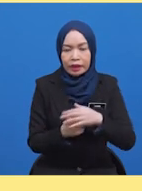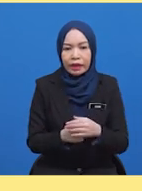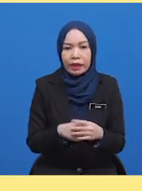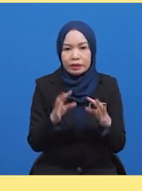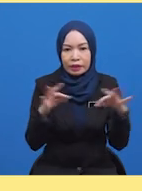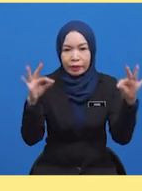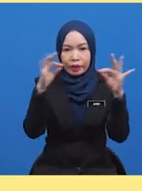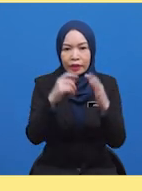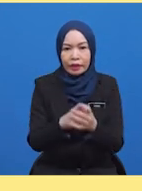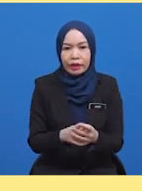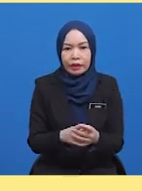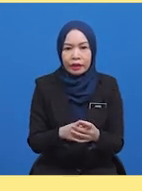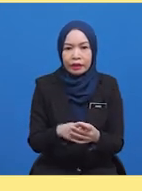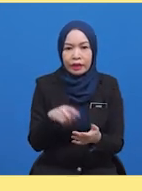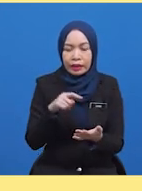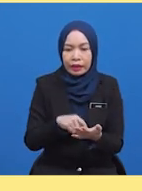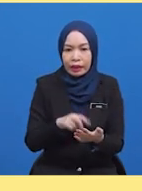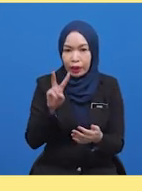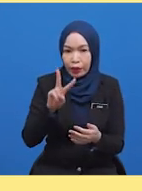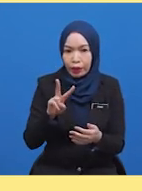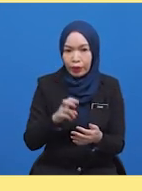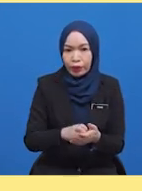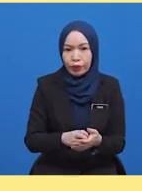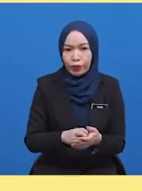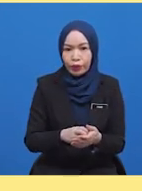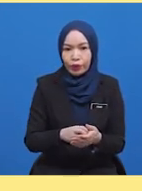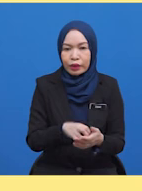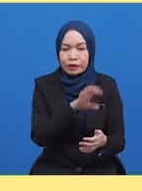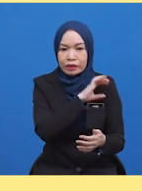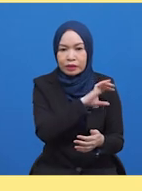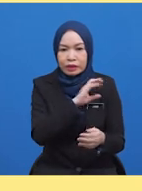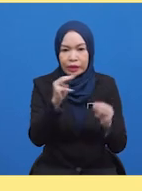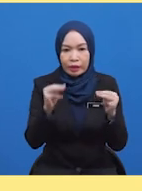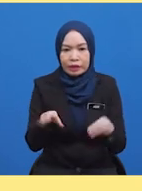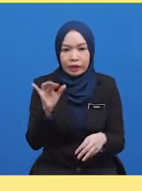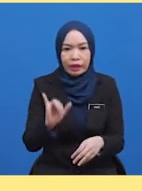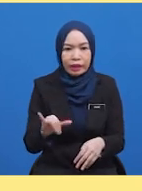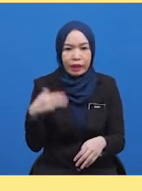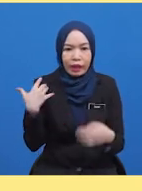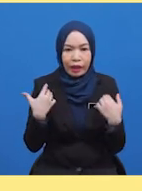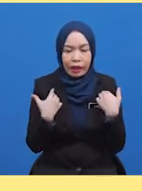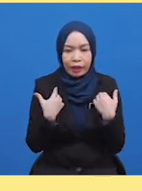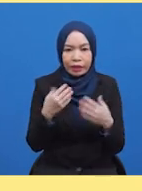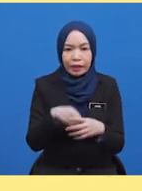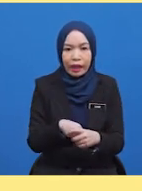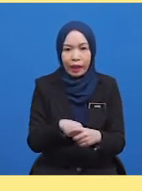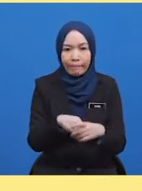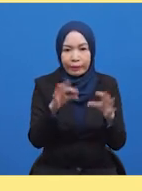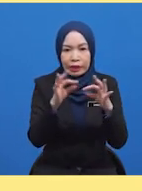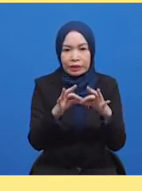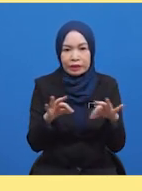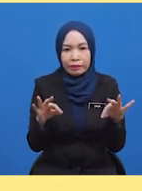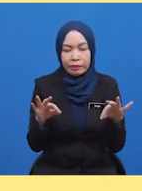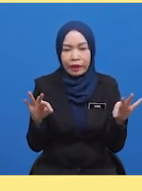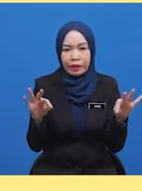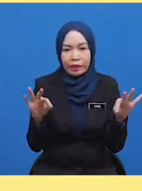karya jenetin Kendo duel atau masyarakat yang terdapat dalam cerpen ini ialah